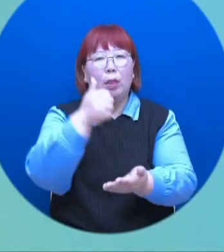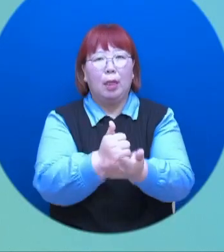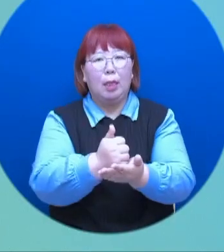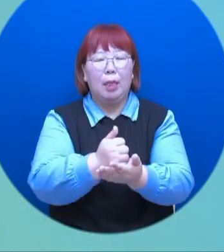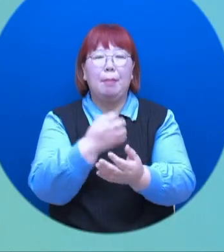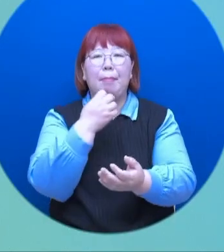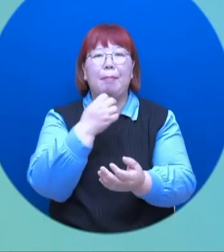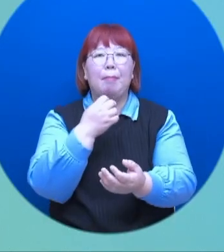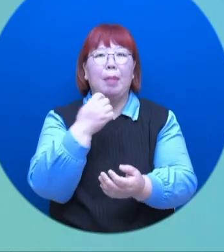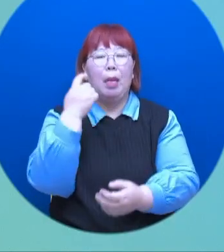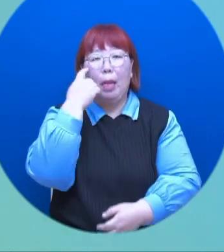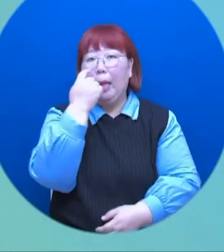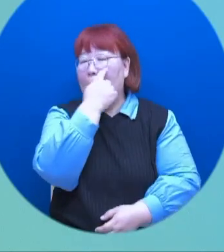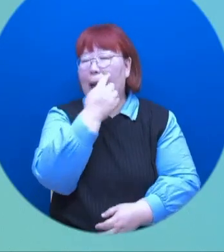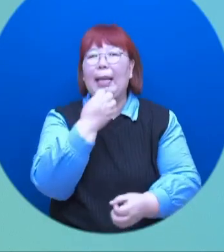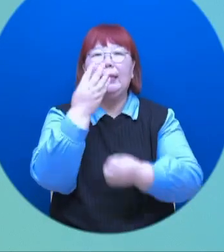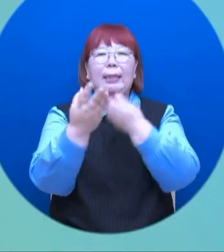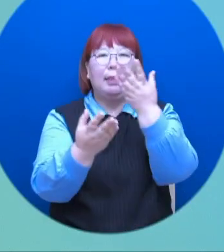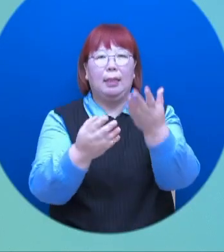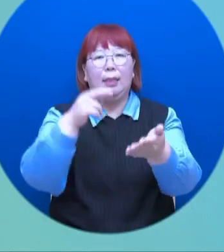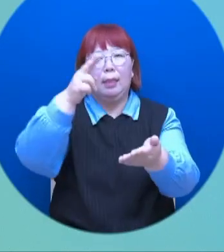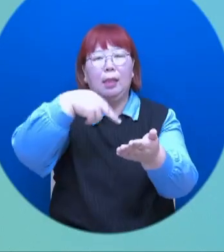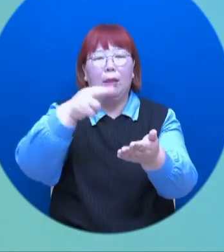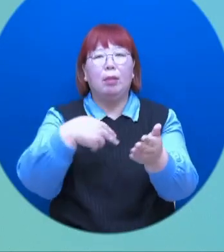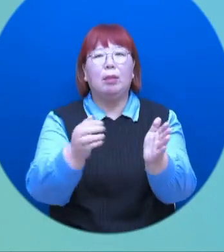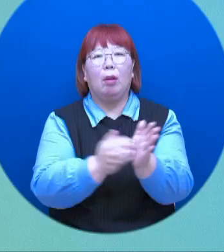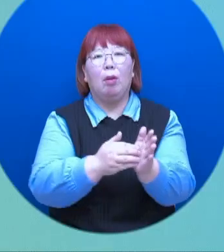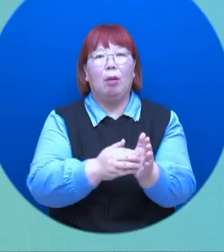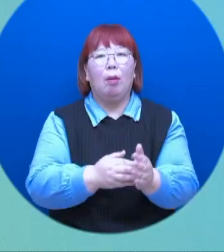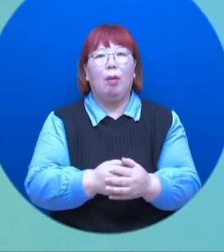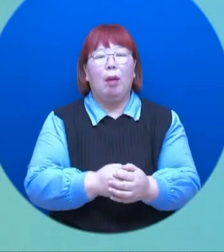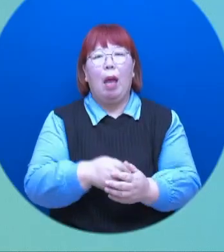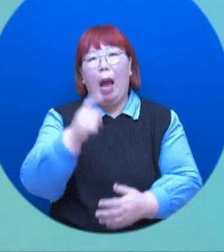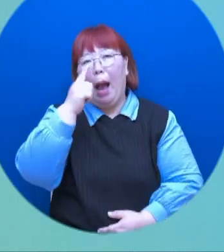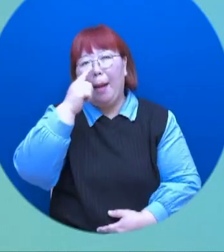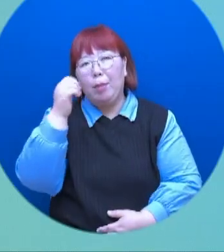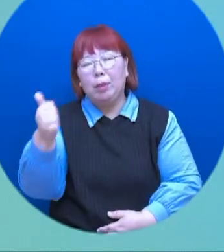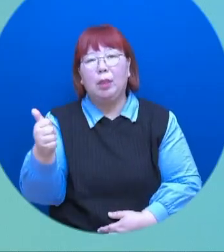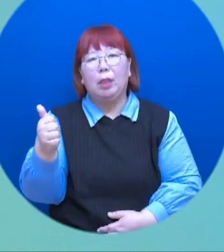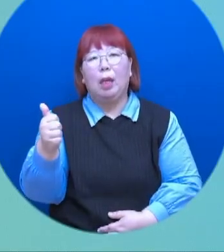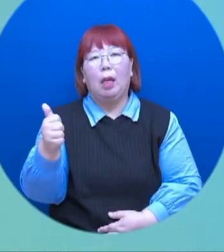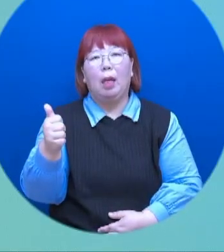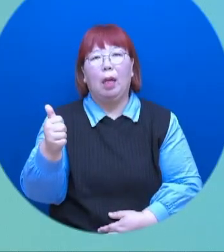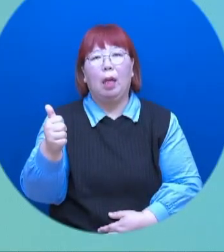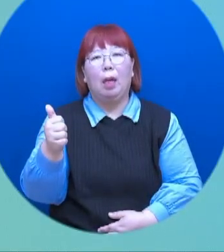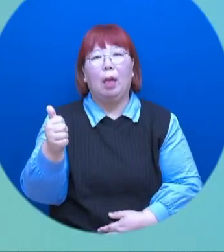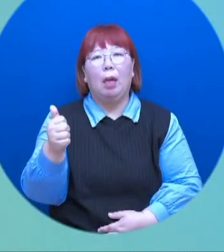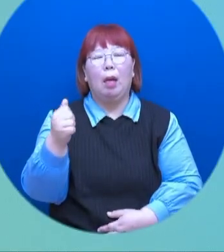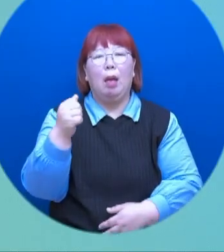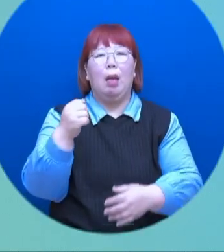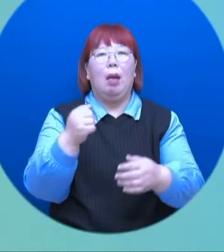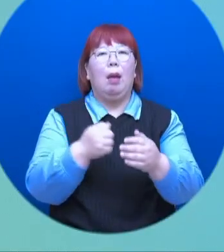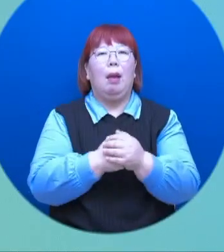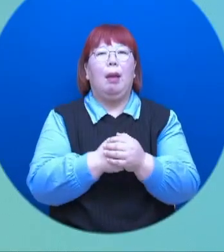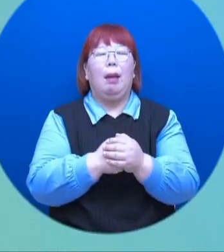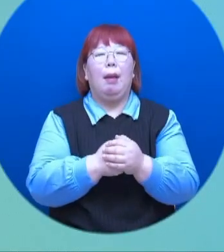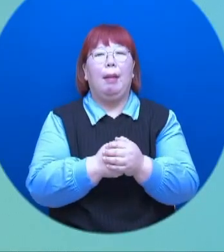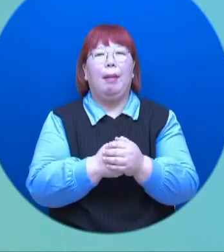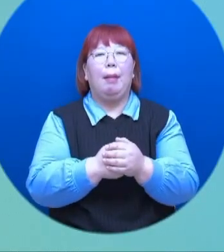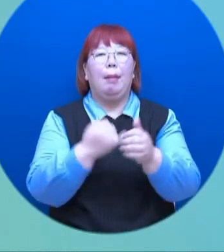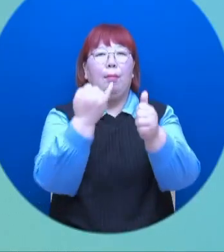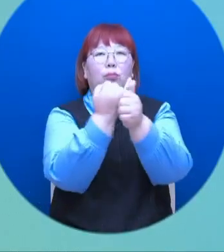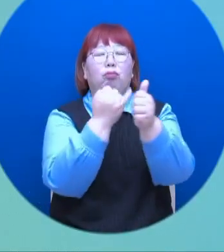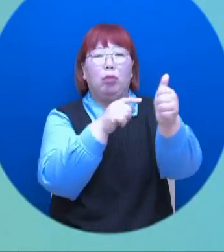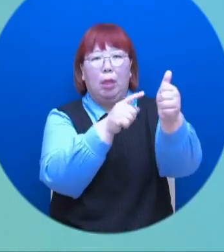읽어봤어요. 이분의 삶이 기구예요. 왜? 아버지가 본초에게 딸을 하나